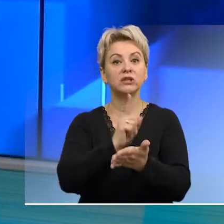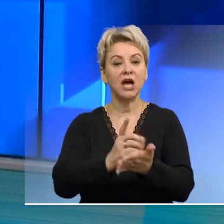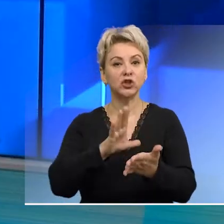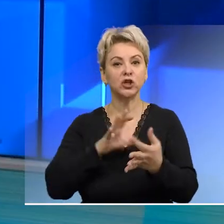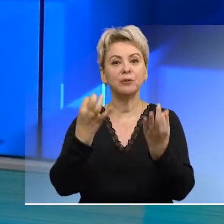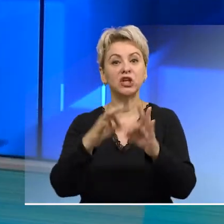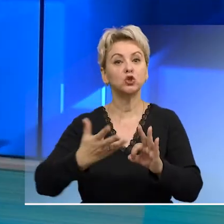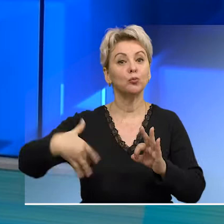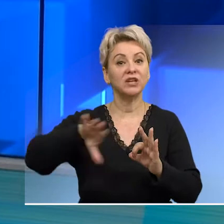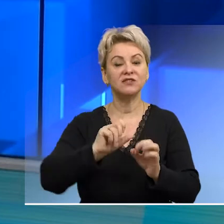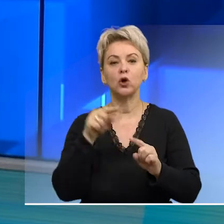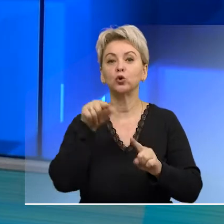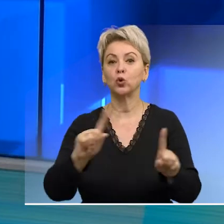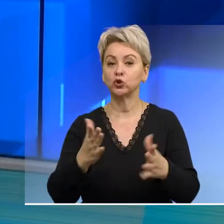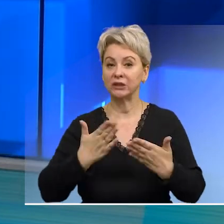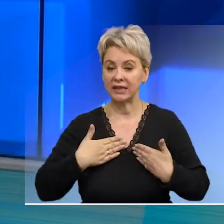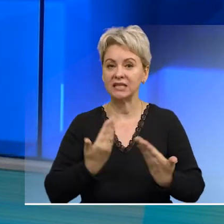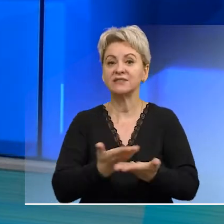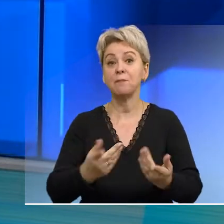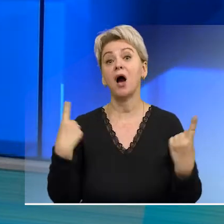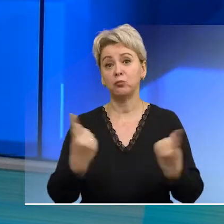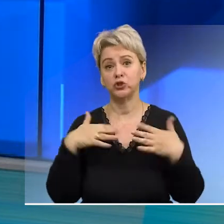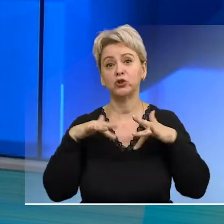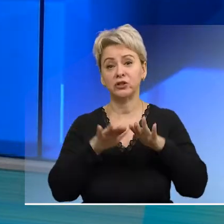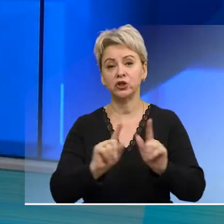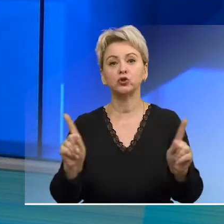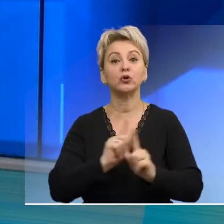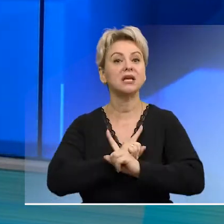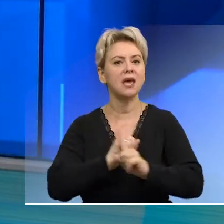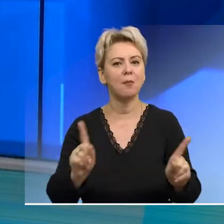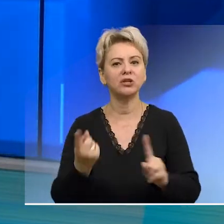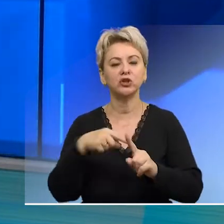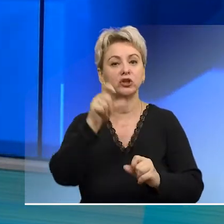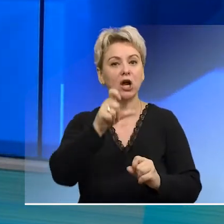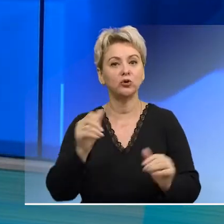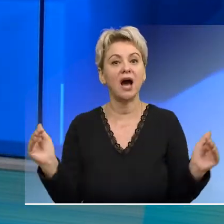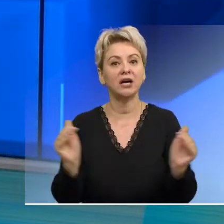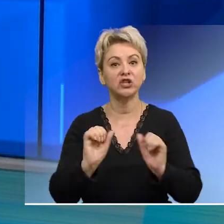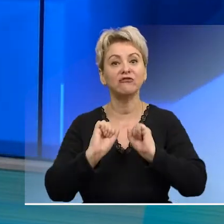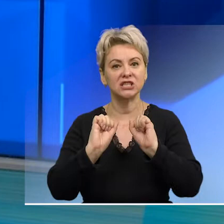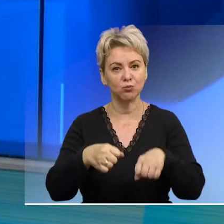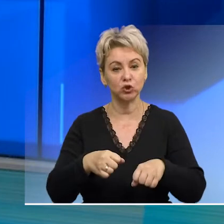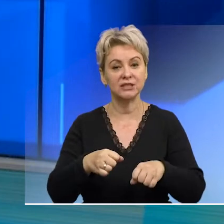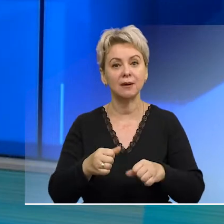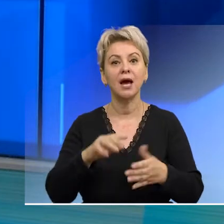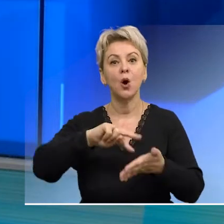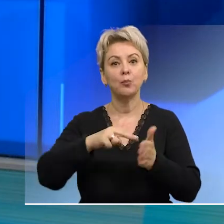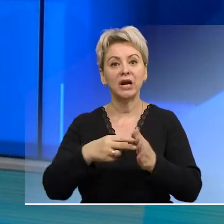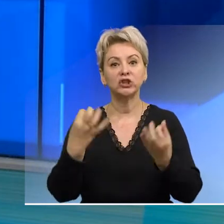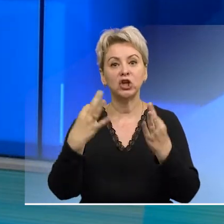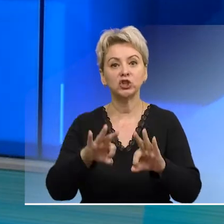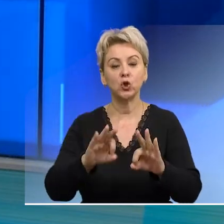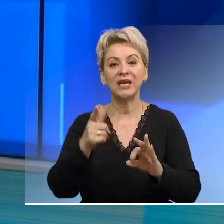Экскурсии должны быть доступны всем. То, что для нас с вами обыденная вещь, что-то необычное для людей с ограниченными возможностями.